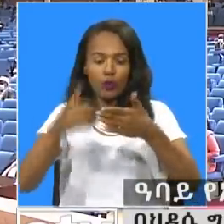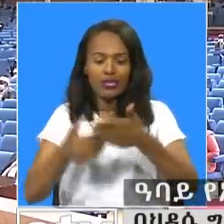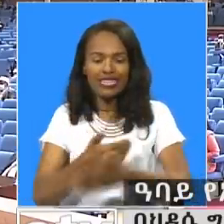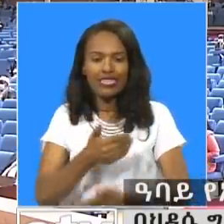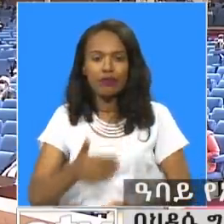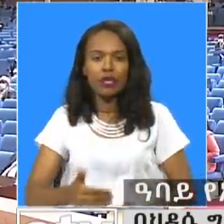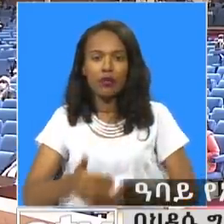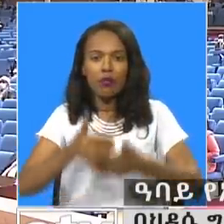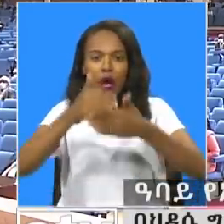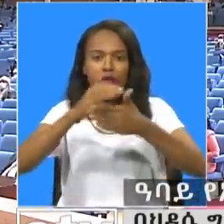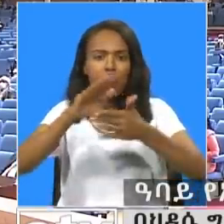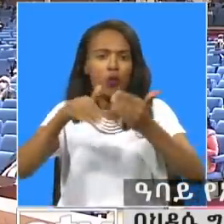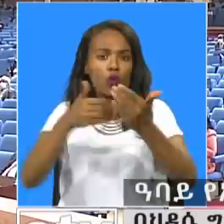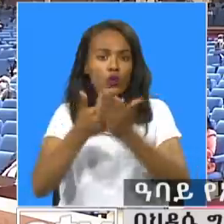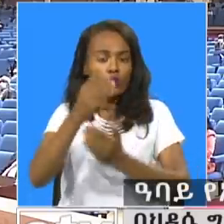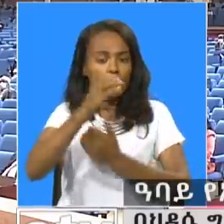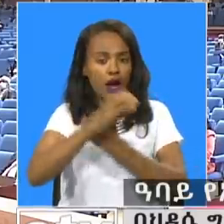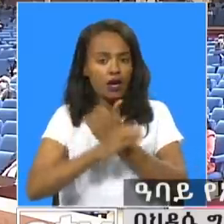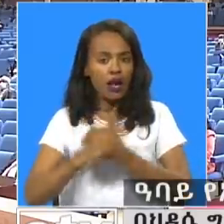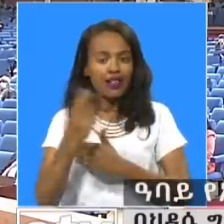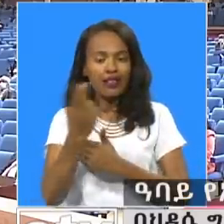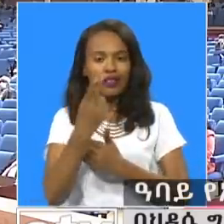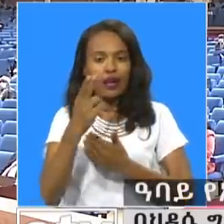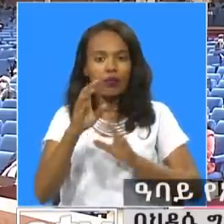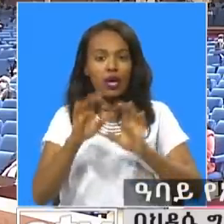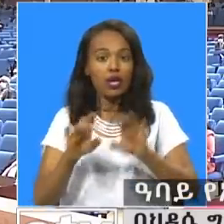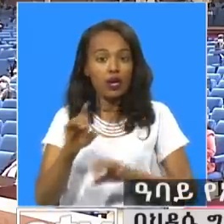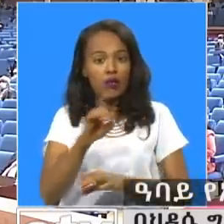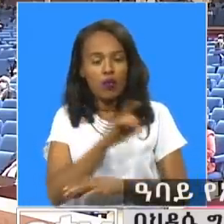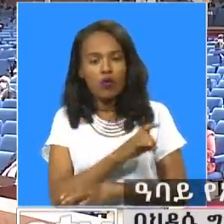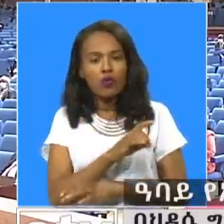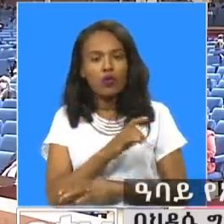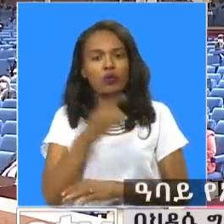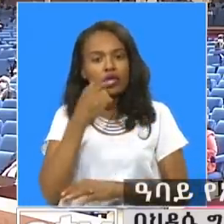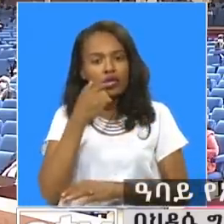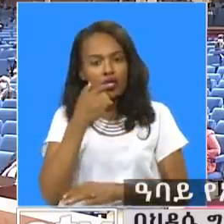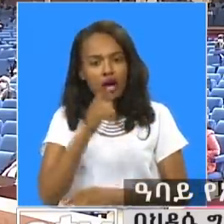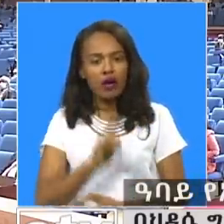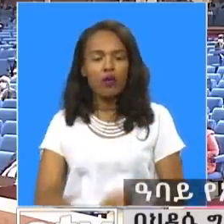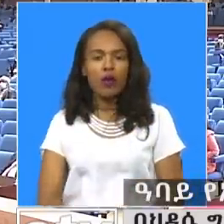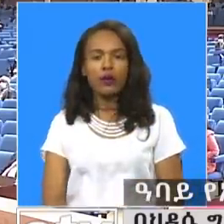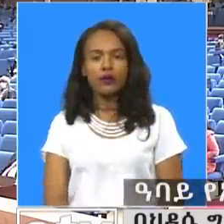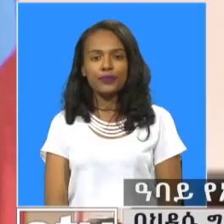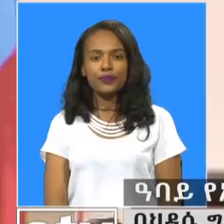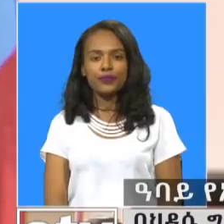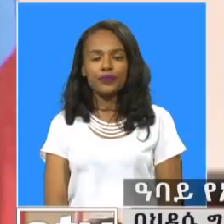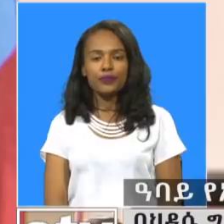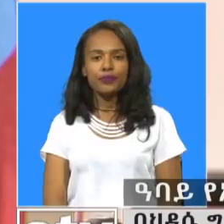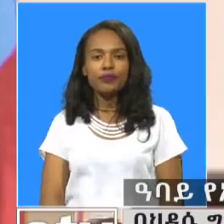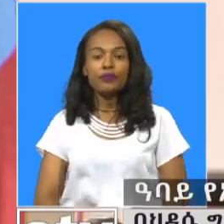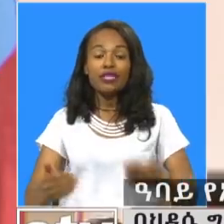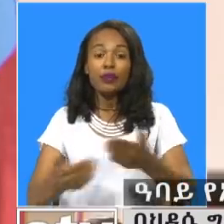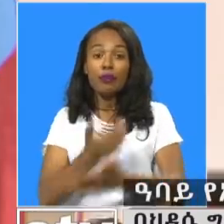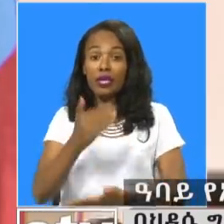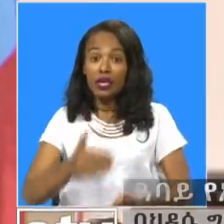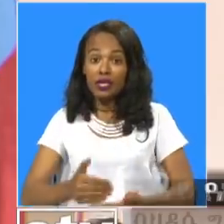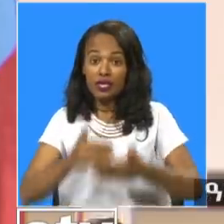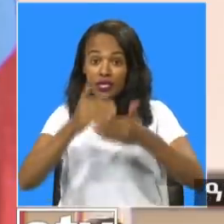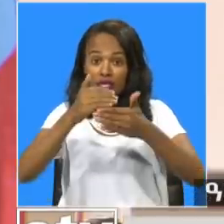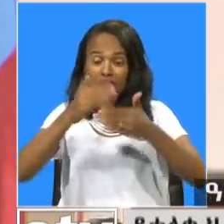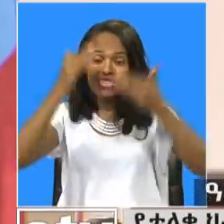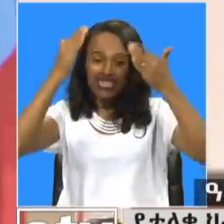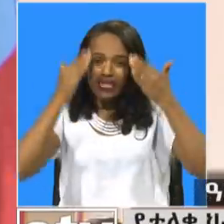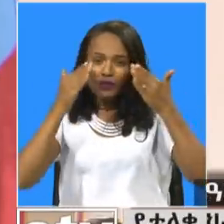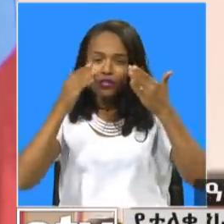ግድብ ግንባታ ሁሉንም ሀገራት ተጠቃሚ ያደረገ መሆኑንም አስገንዝበዋል። በህዳሴ ግድብ